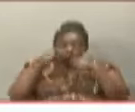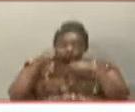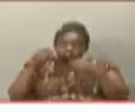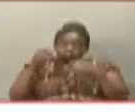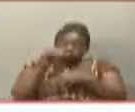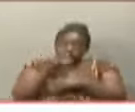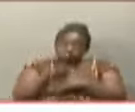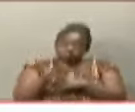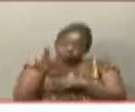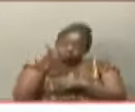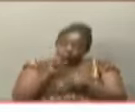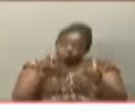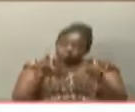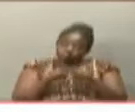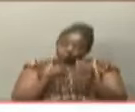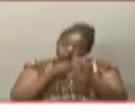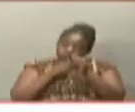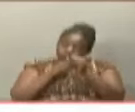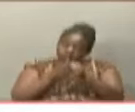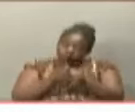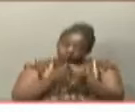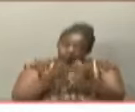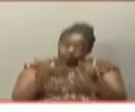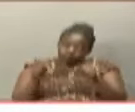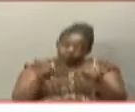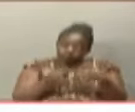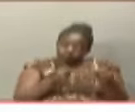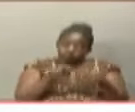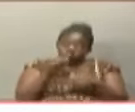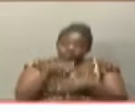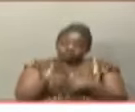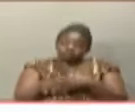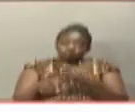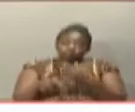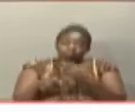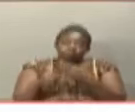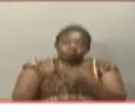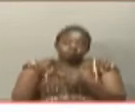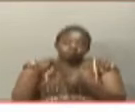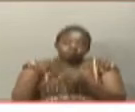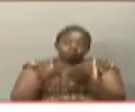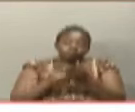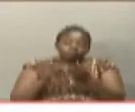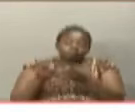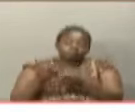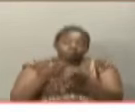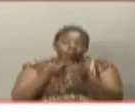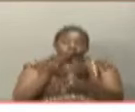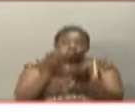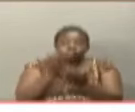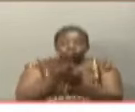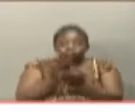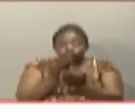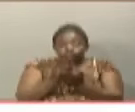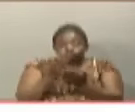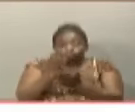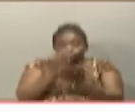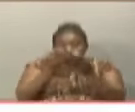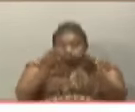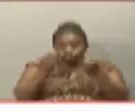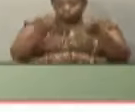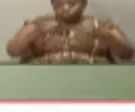Eno abatuuze n'abakulembeze bavumiridde nnyo ettemu ery'emmundu ne basaba wabeerewo